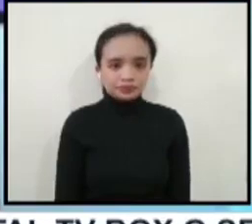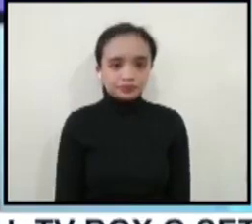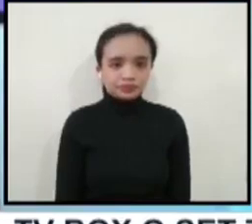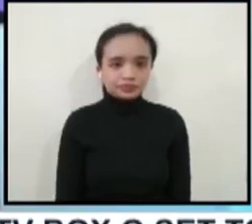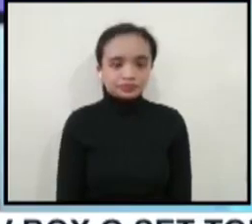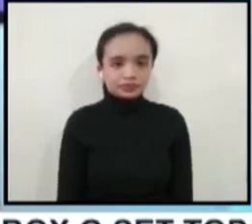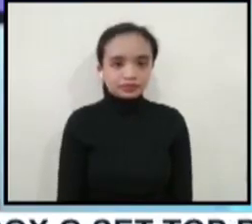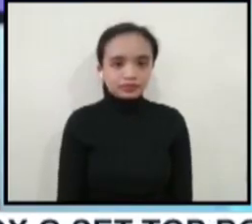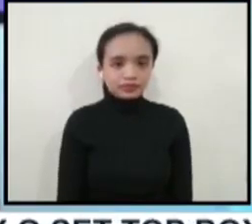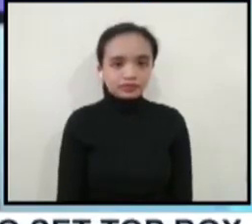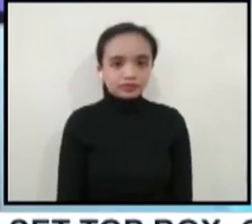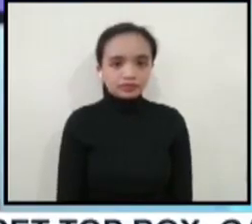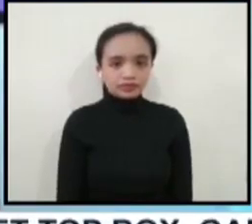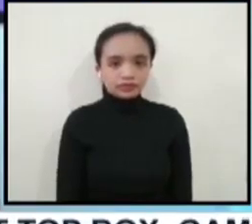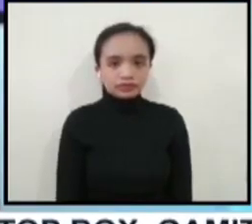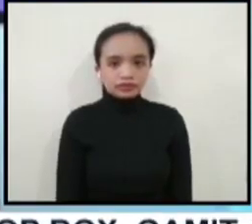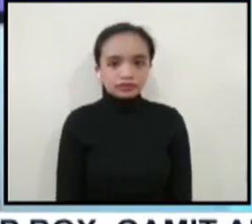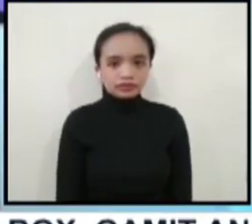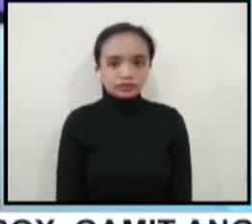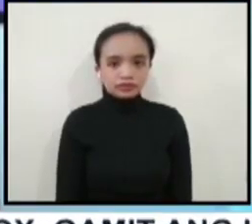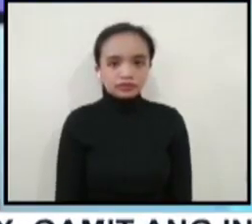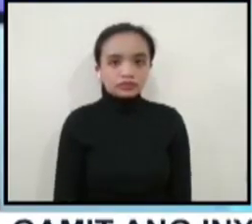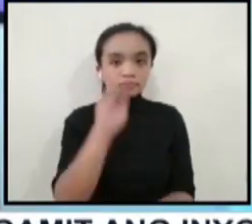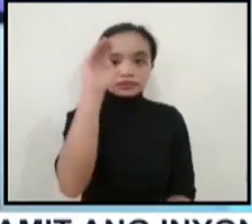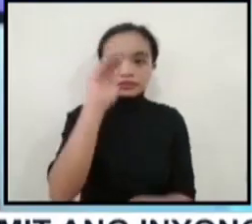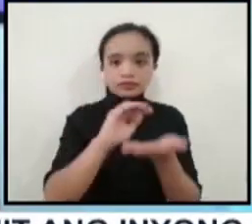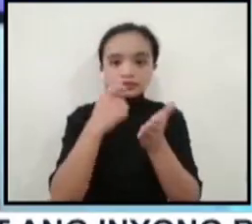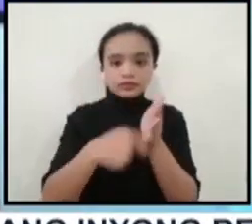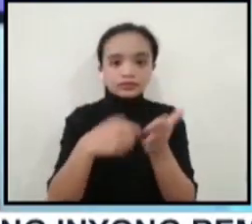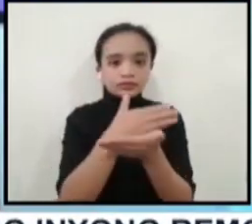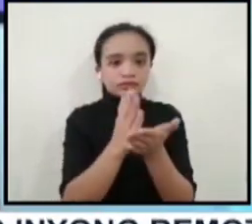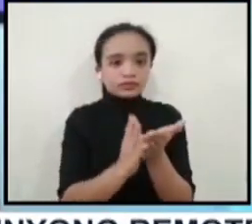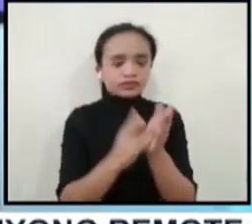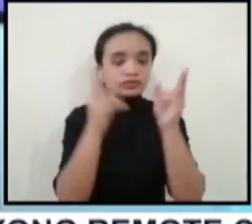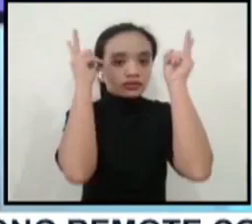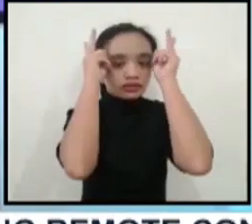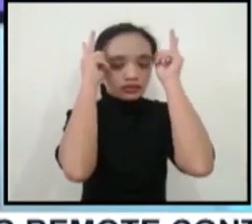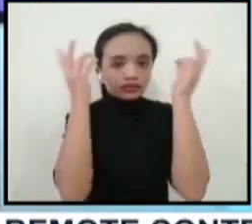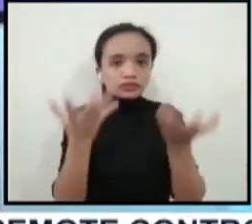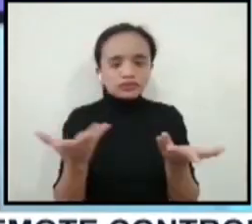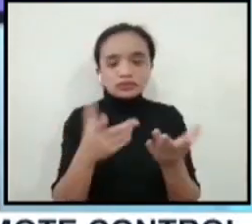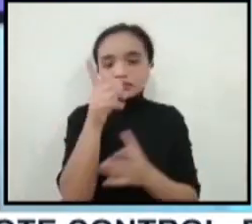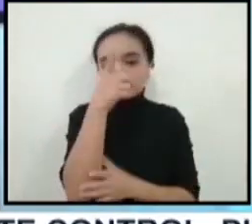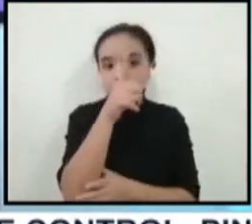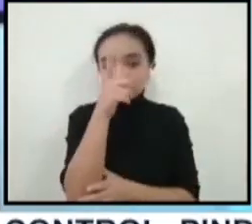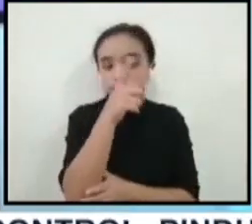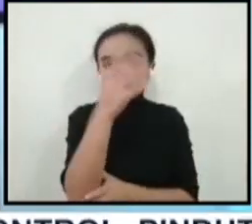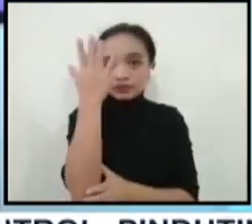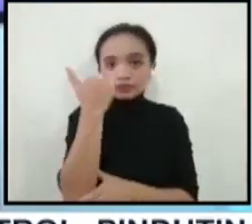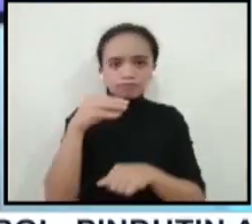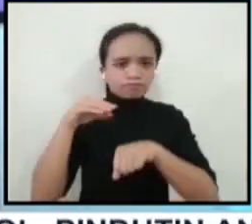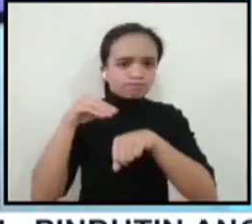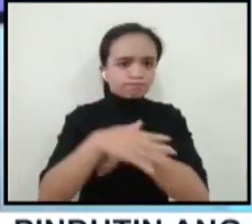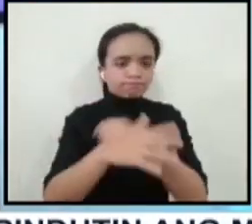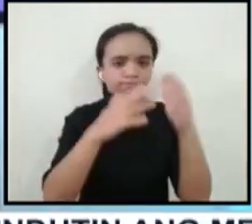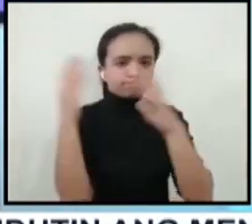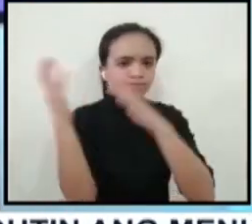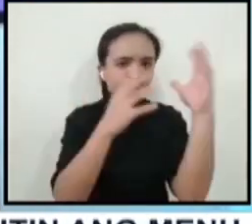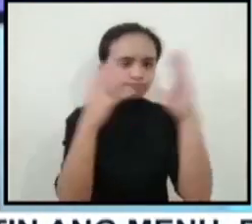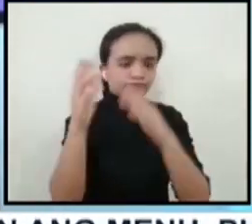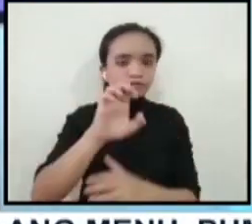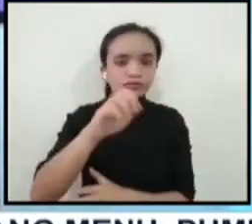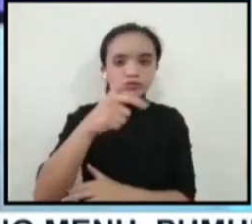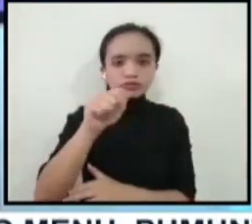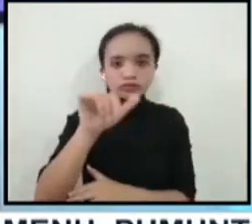Tumaas at bumaba ang presyo ng ilang gulay mula sa ilang lugar sa Luzon dahil sa epekto na nagdaang bagyong Egay at Habagat. Si